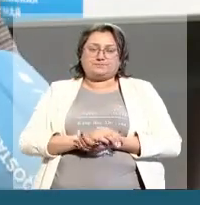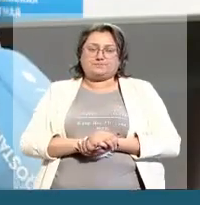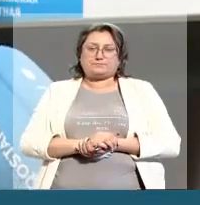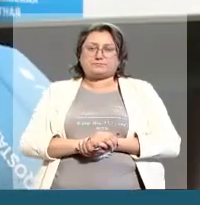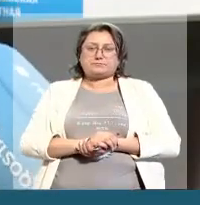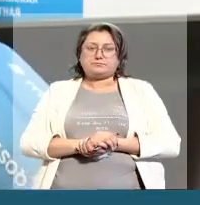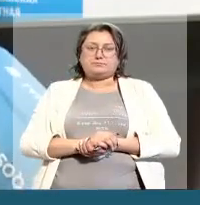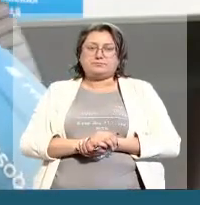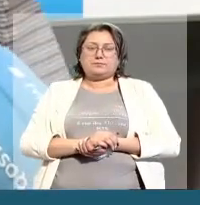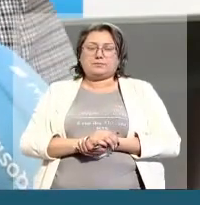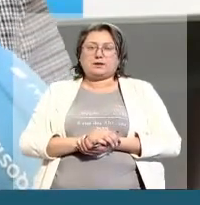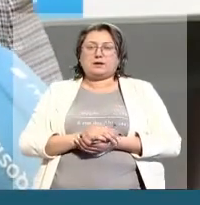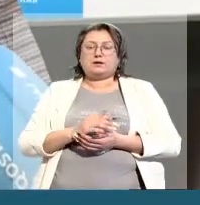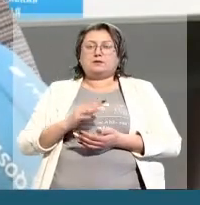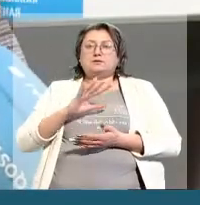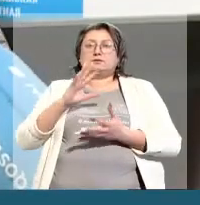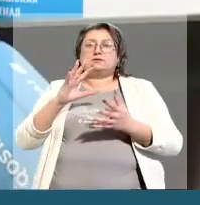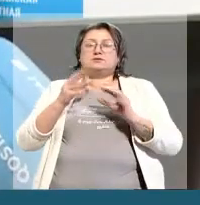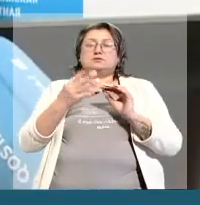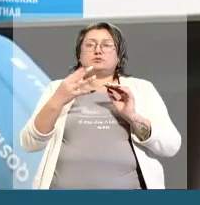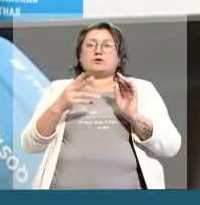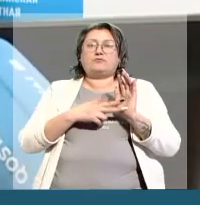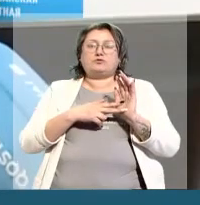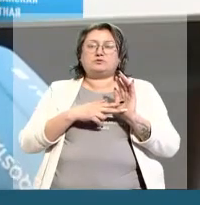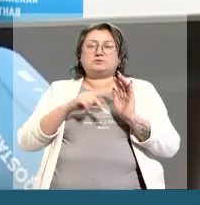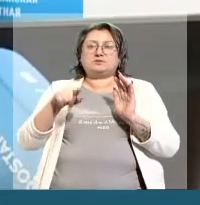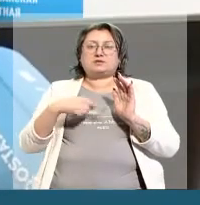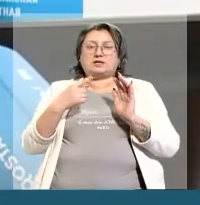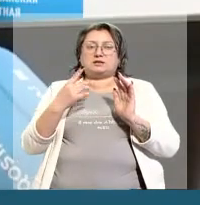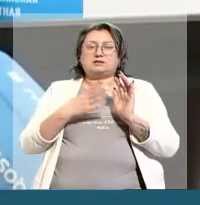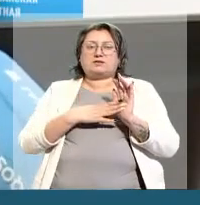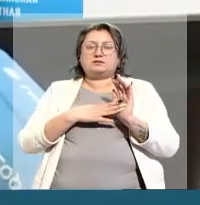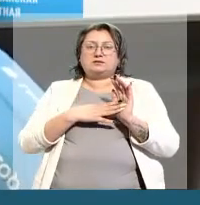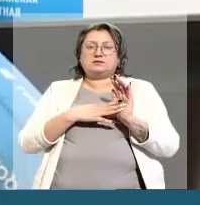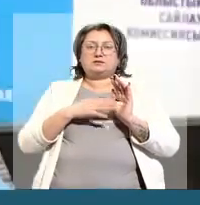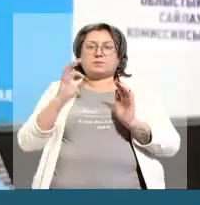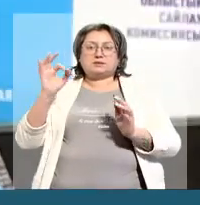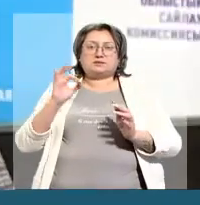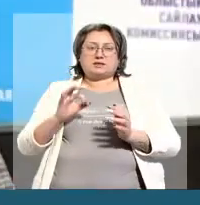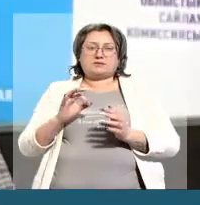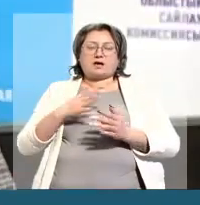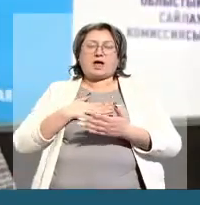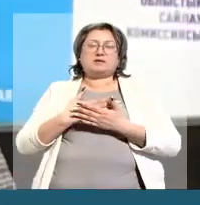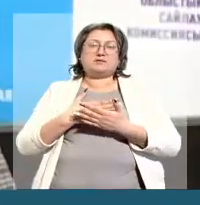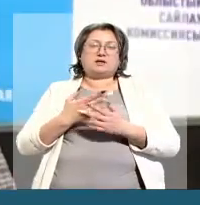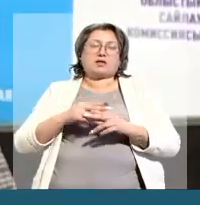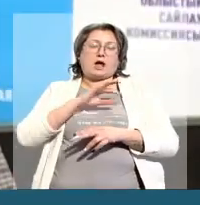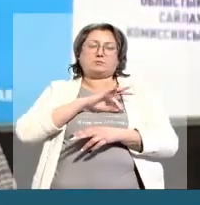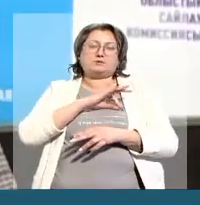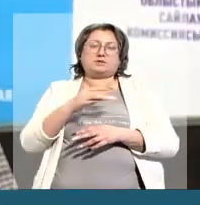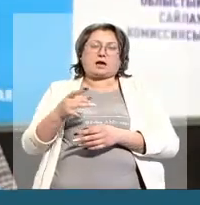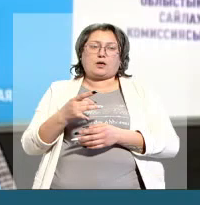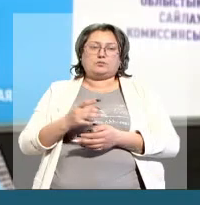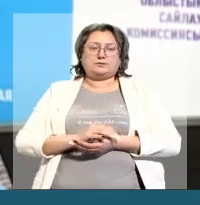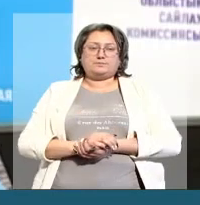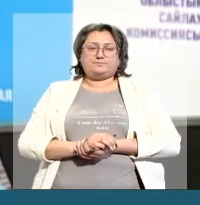үлес 48,9% құрады. Ең белсенді болған Карабалық ауданы 11532 тұрғын дауыс берген, ал аз көрсеткіш